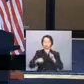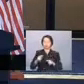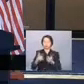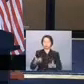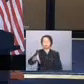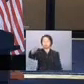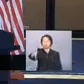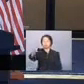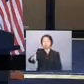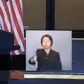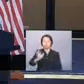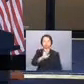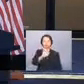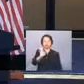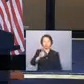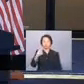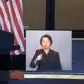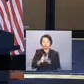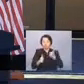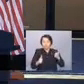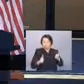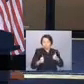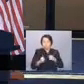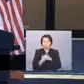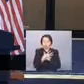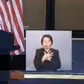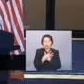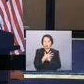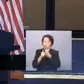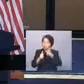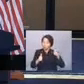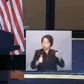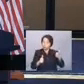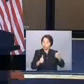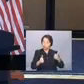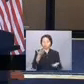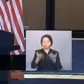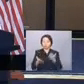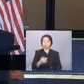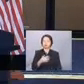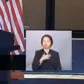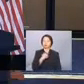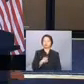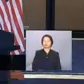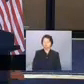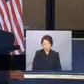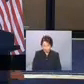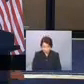Thank you.